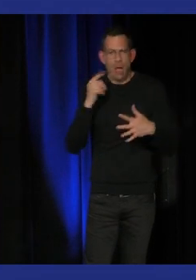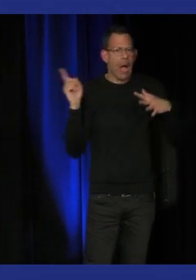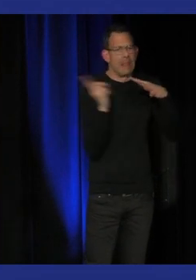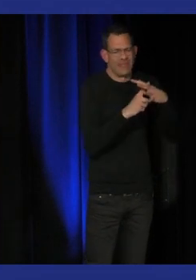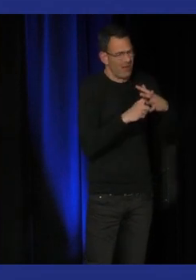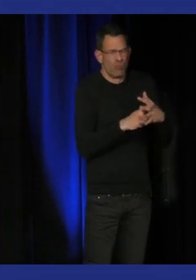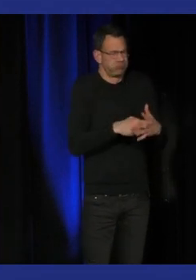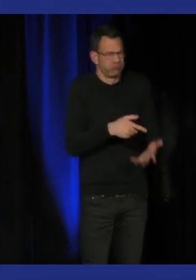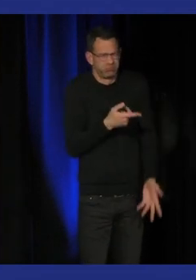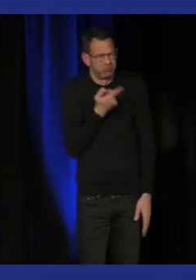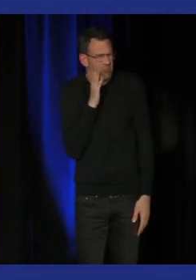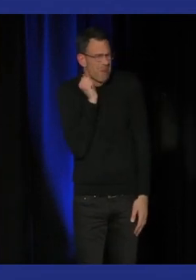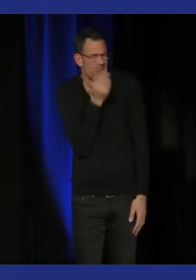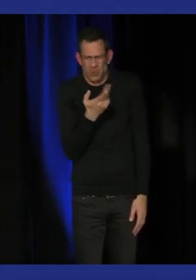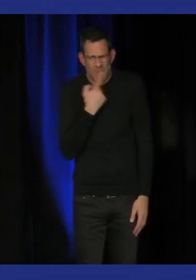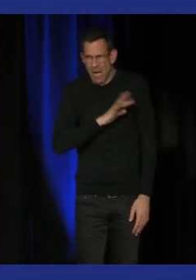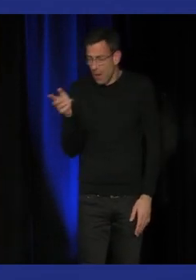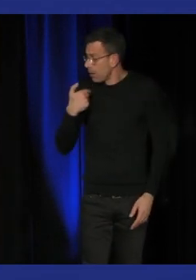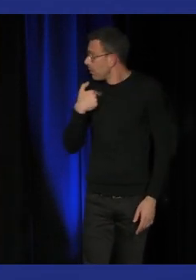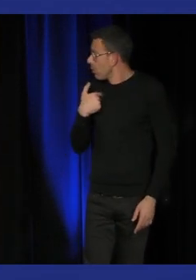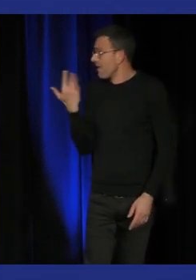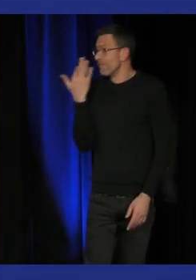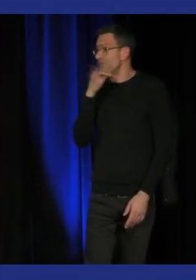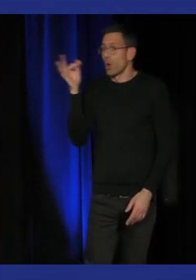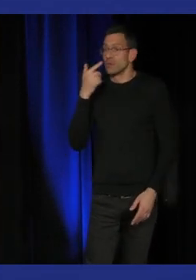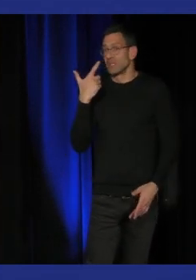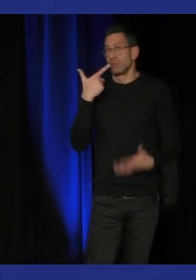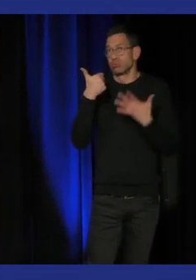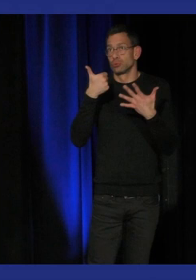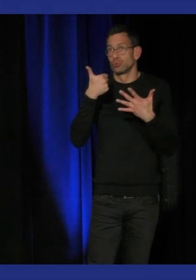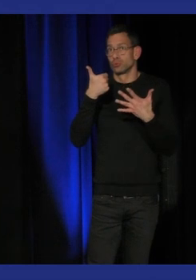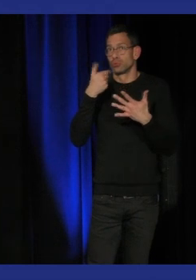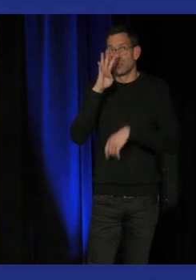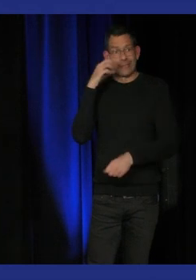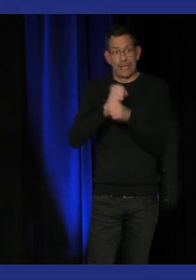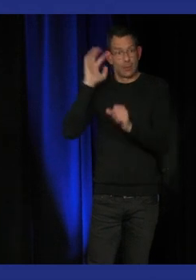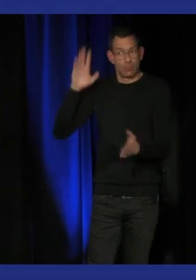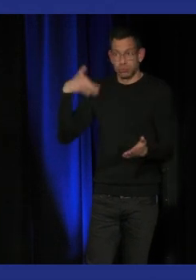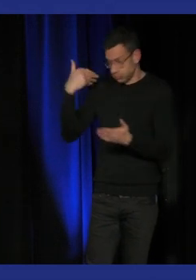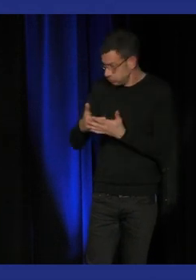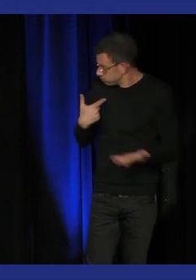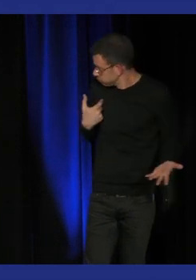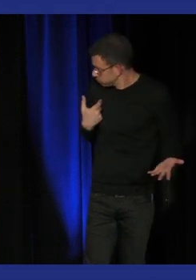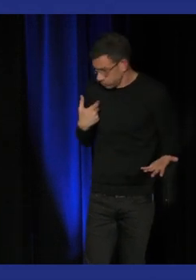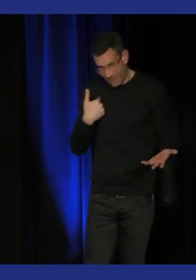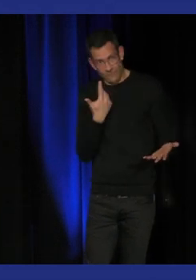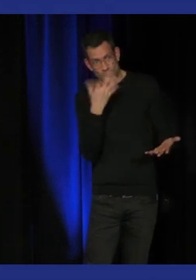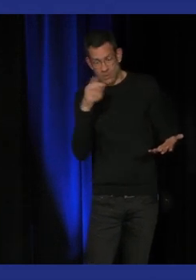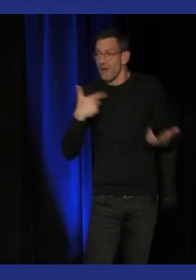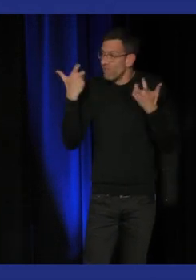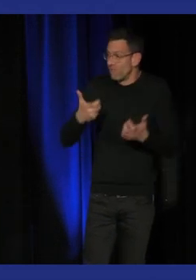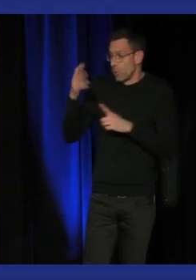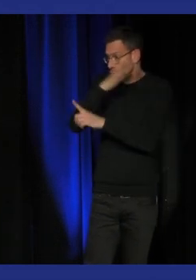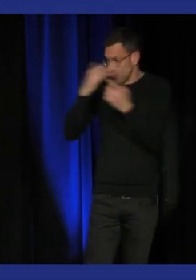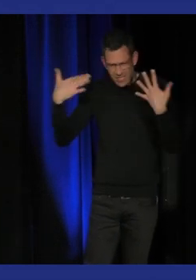d'être intégré. Moi je suis français depuis 64 ans. Mmh. Je veux une société qui soit inclusive pour